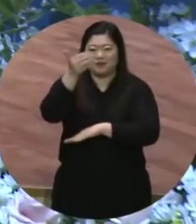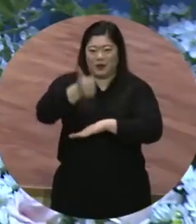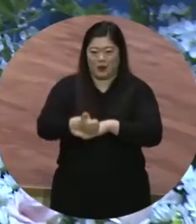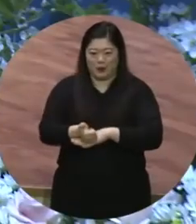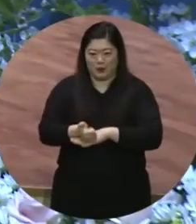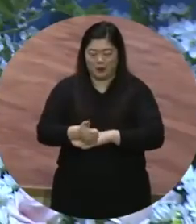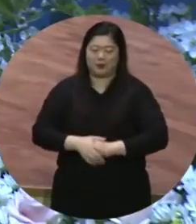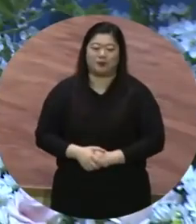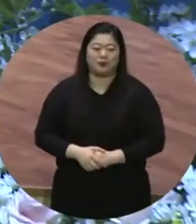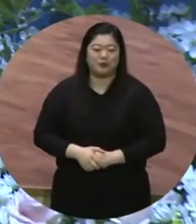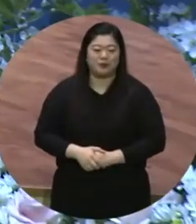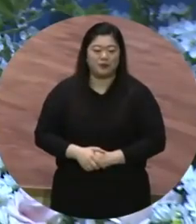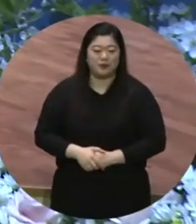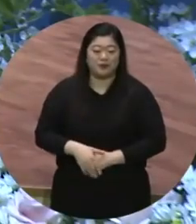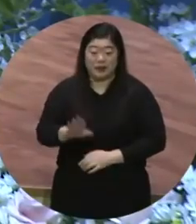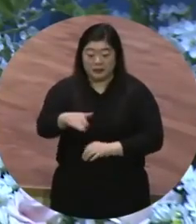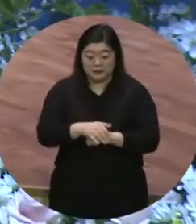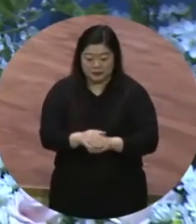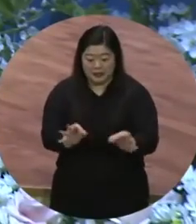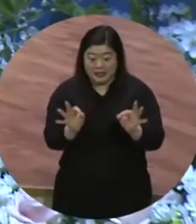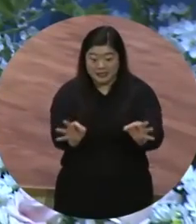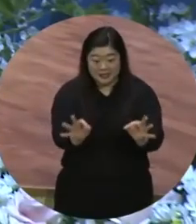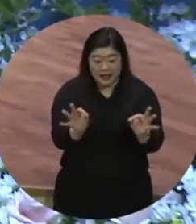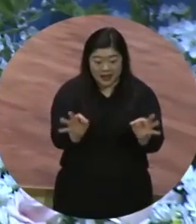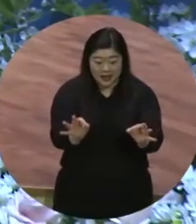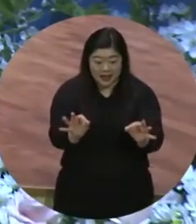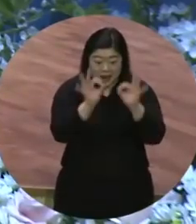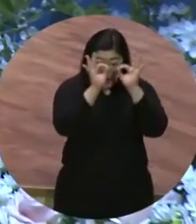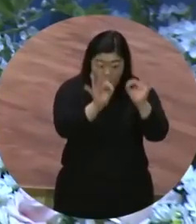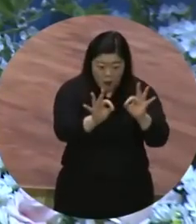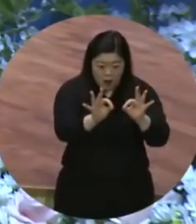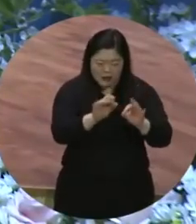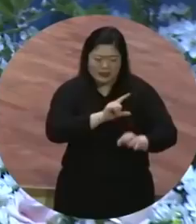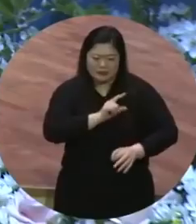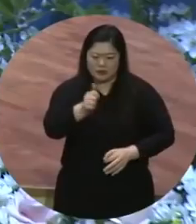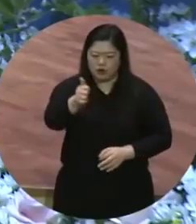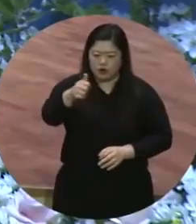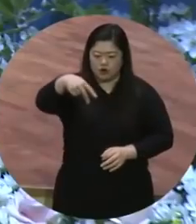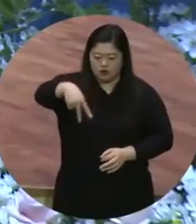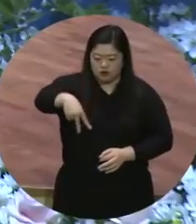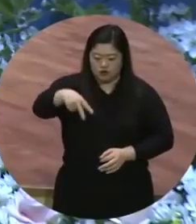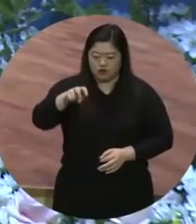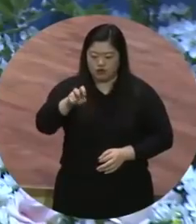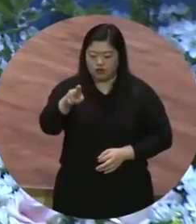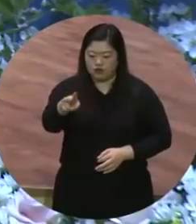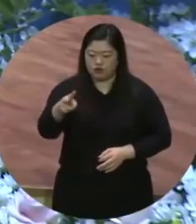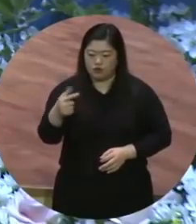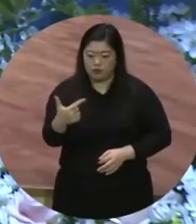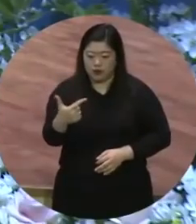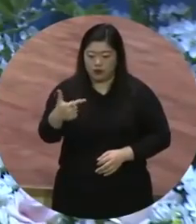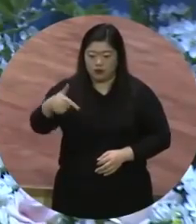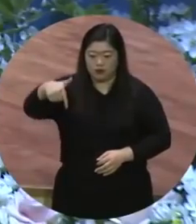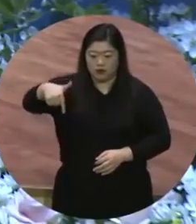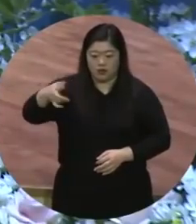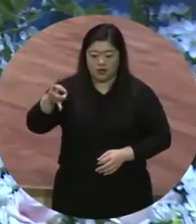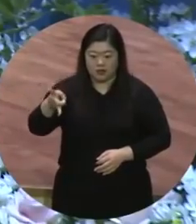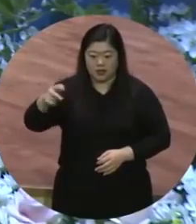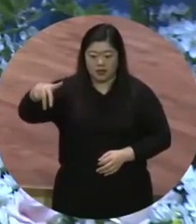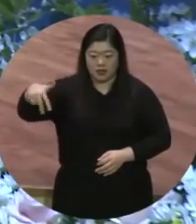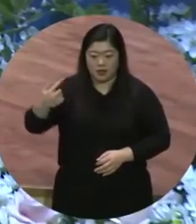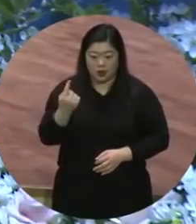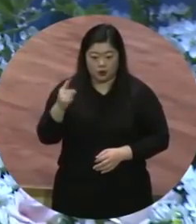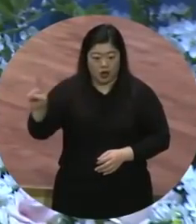은행에 보면요 휴면 계좌라는 게 있어요. 휴면 계좌가 무슨 말이냐?